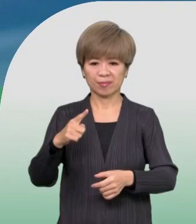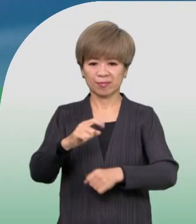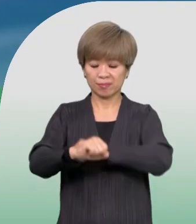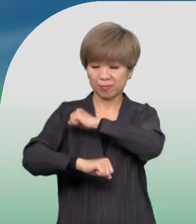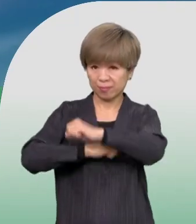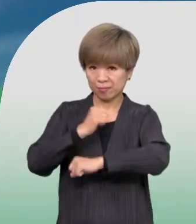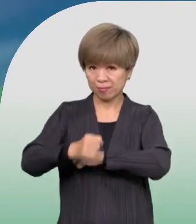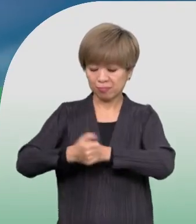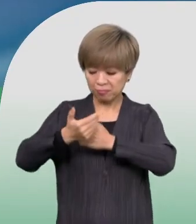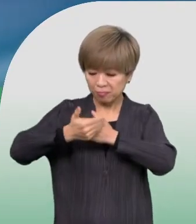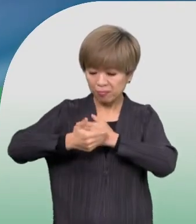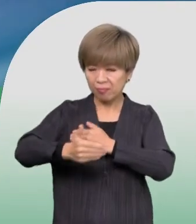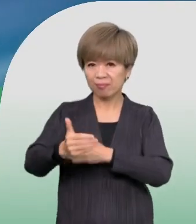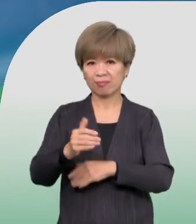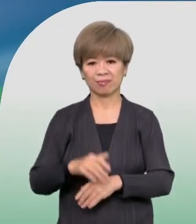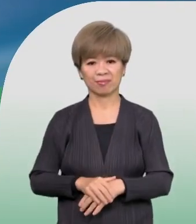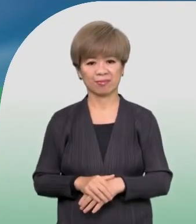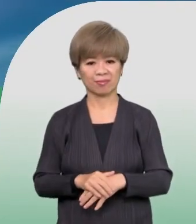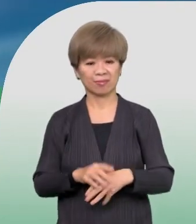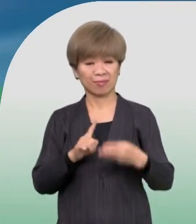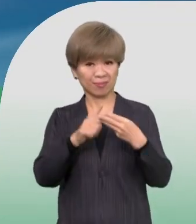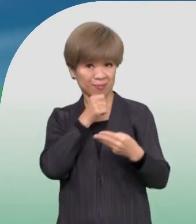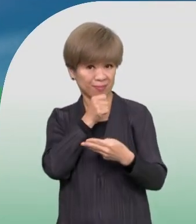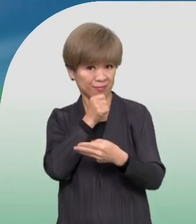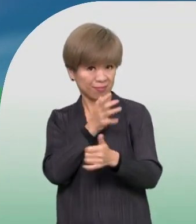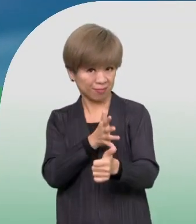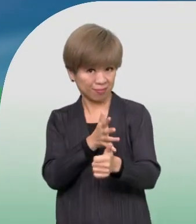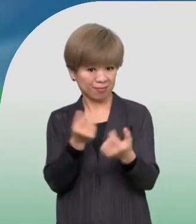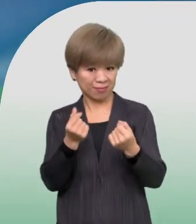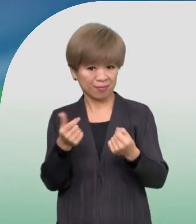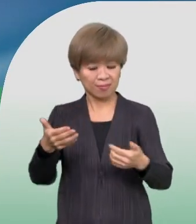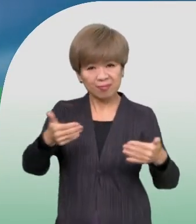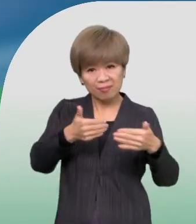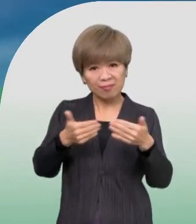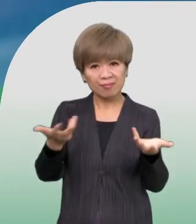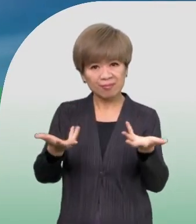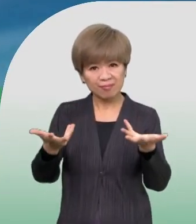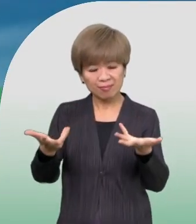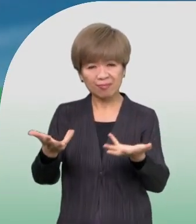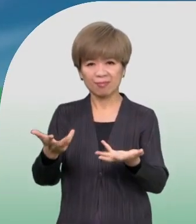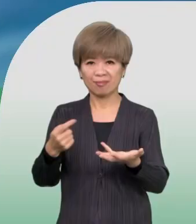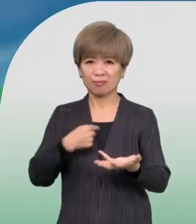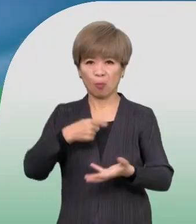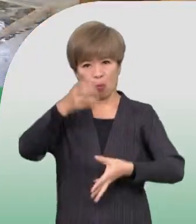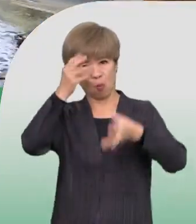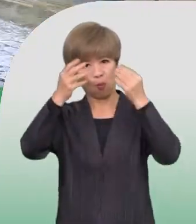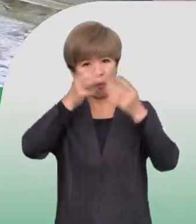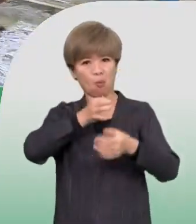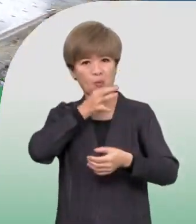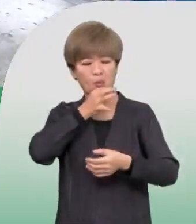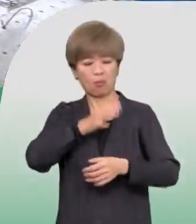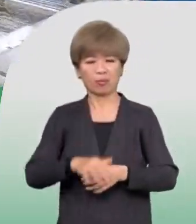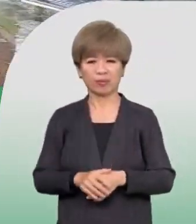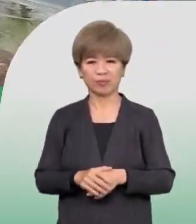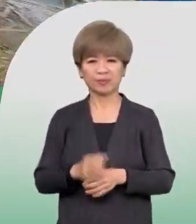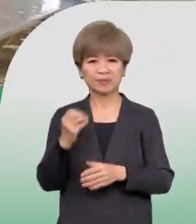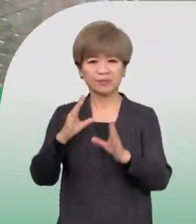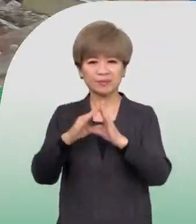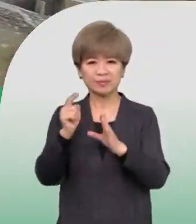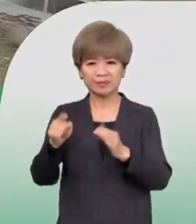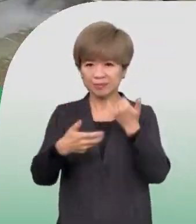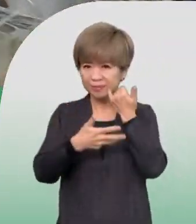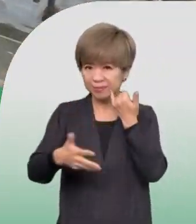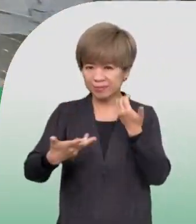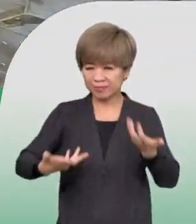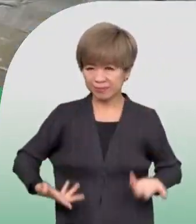动过程中，就是主持人也会问一些关于鱼类的知识，让我学到很多。 桃园市新屋区海洋客